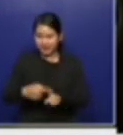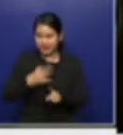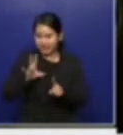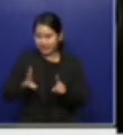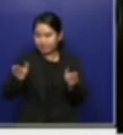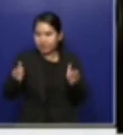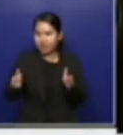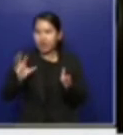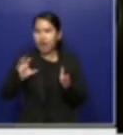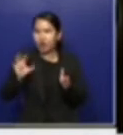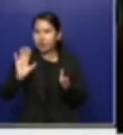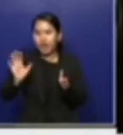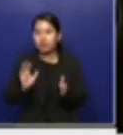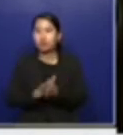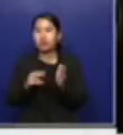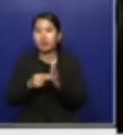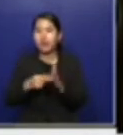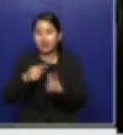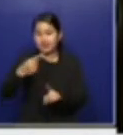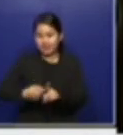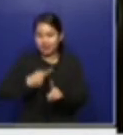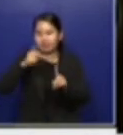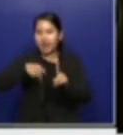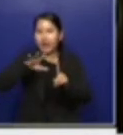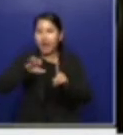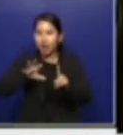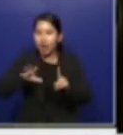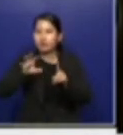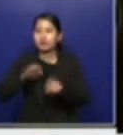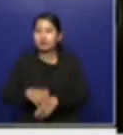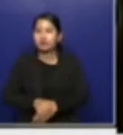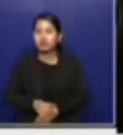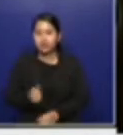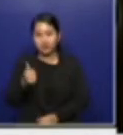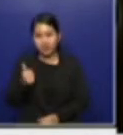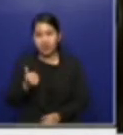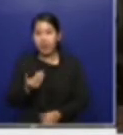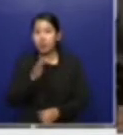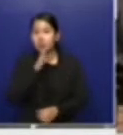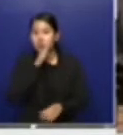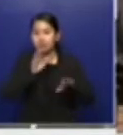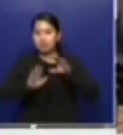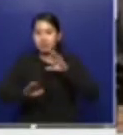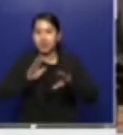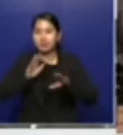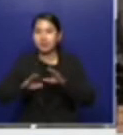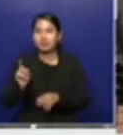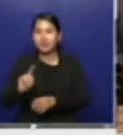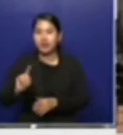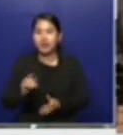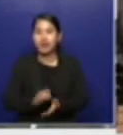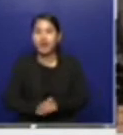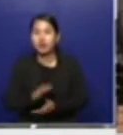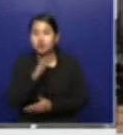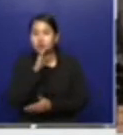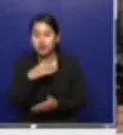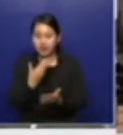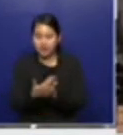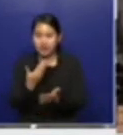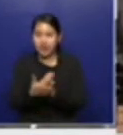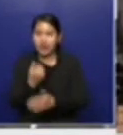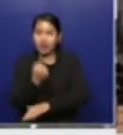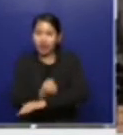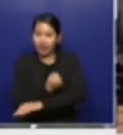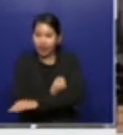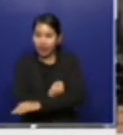ป็น 1,500 บาทแล้วก็มีสวัสดิการอื่นๆเมื่อเทียบกับงานที่เขาทำบางวันเนี่ยถ้าพูดถึงค่าแรงขั้นต่ำ300เนี่ยเขาต้องทุ่ม